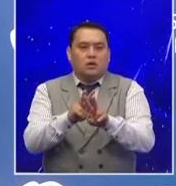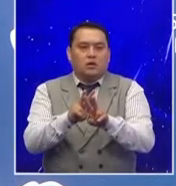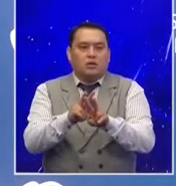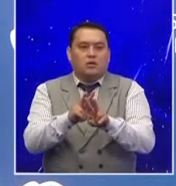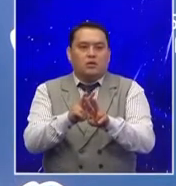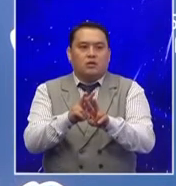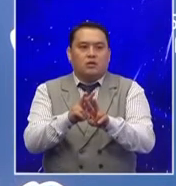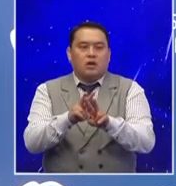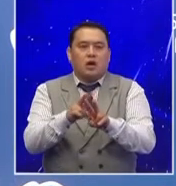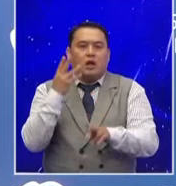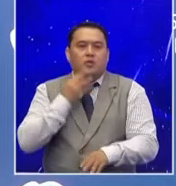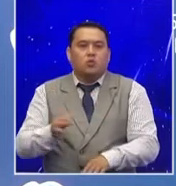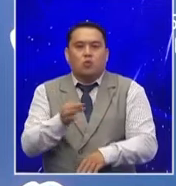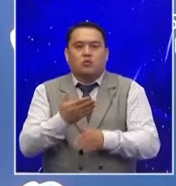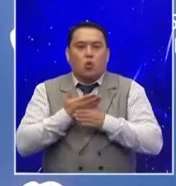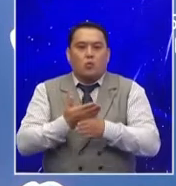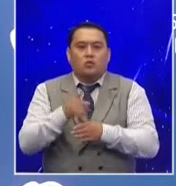дотягивает. ЖИТСУ КОМЕК